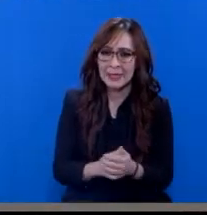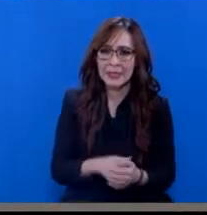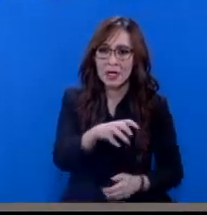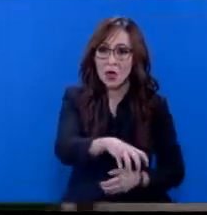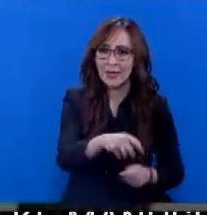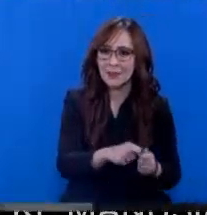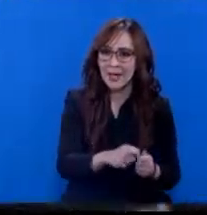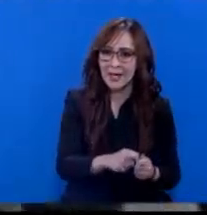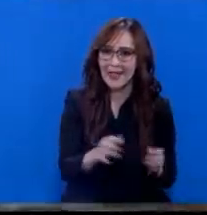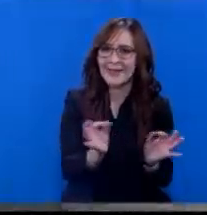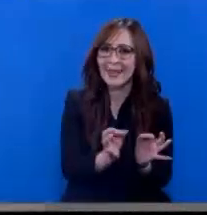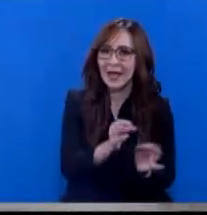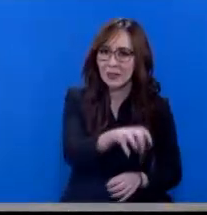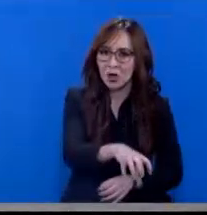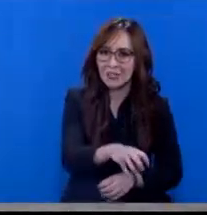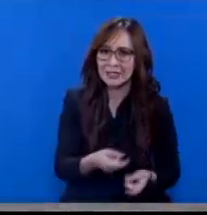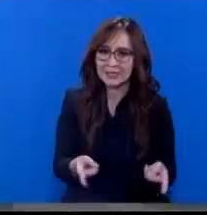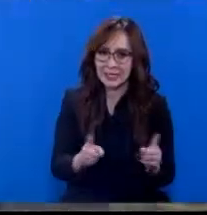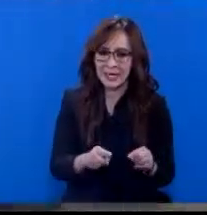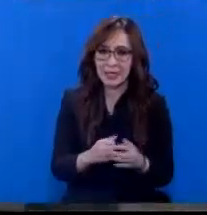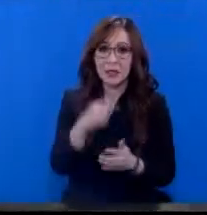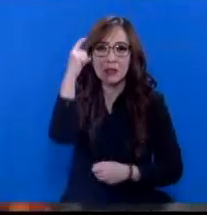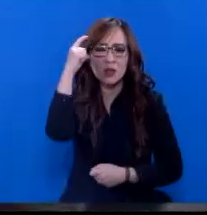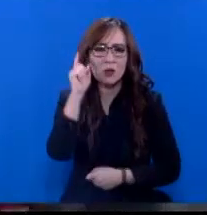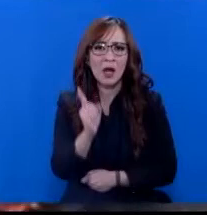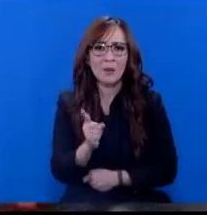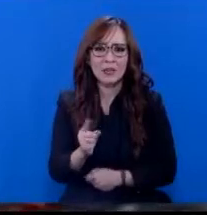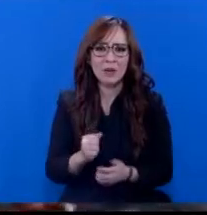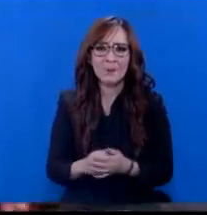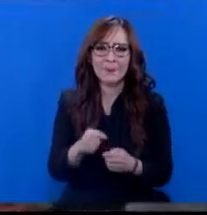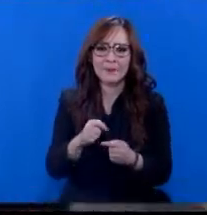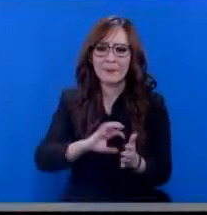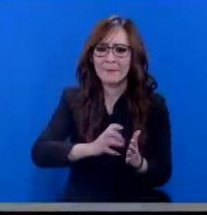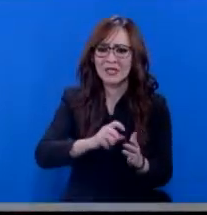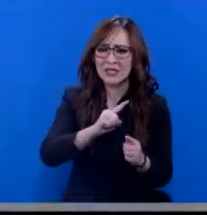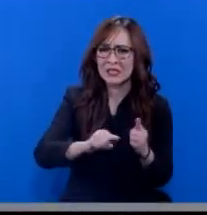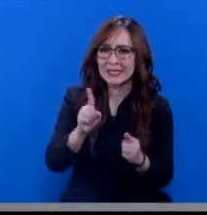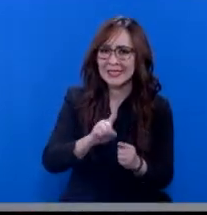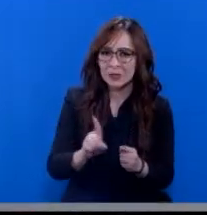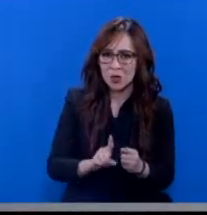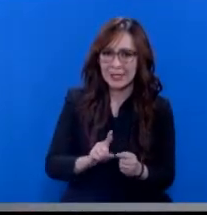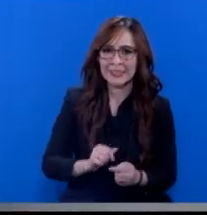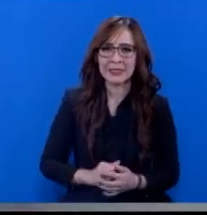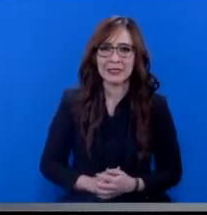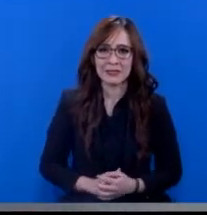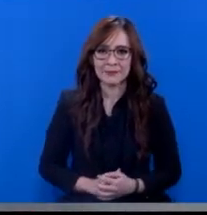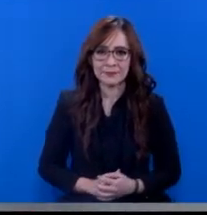lokasi kejadian. Diduga kebakaran disebabkan adanya korsleting listrik pada ambulans.